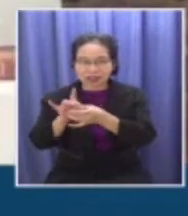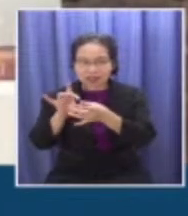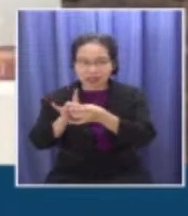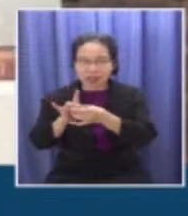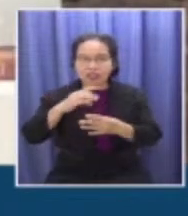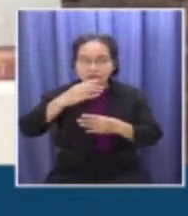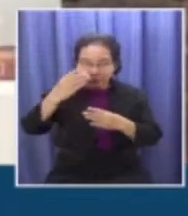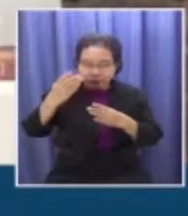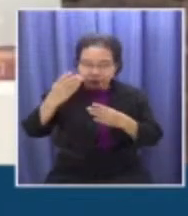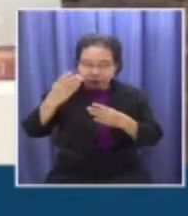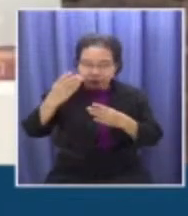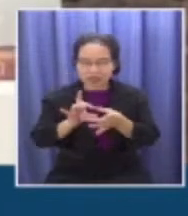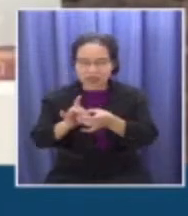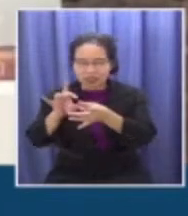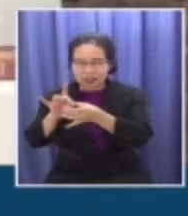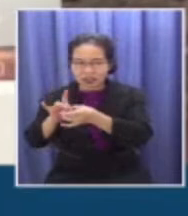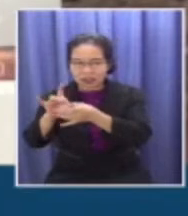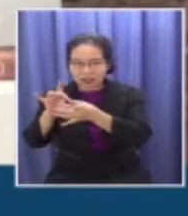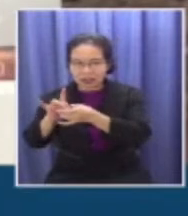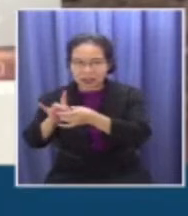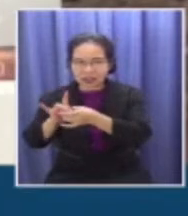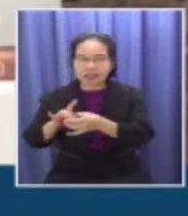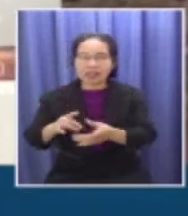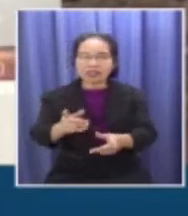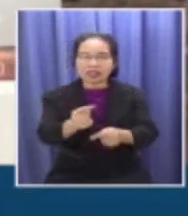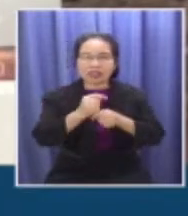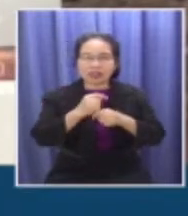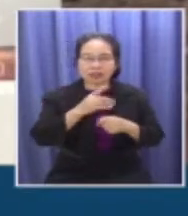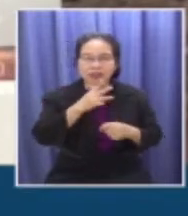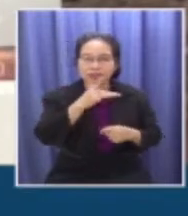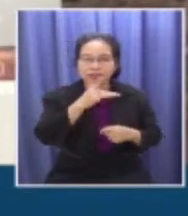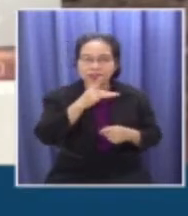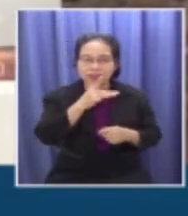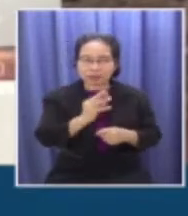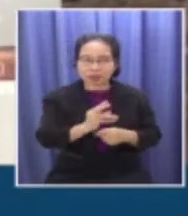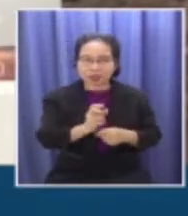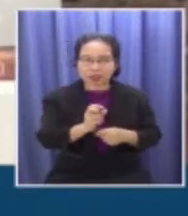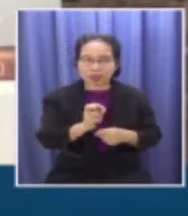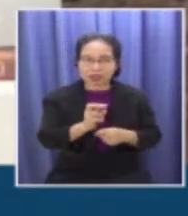saa kwan no ɛyɛ wɔ baa mu